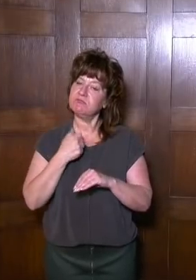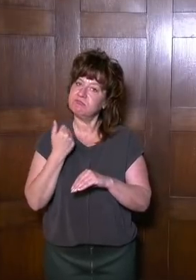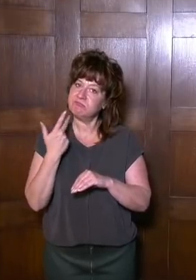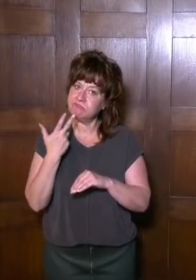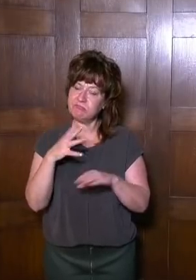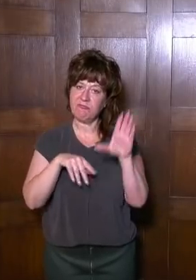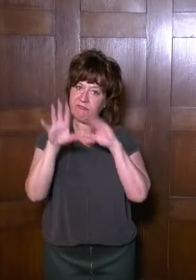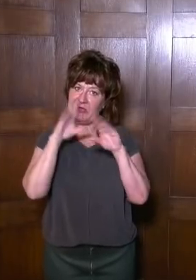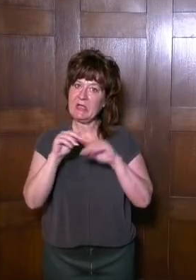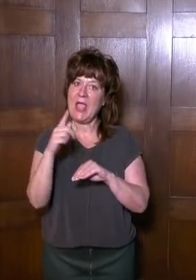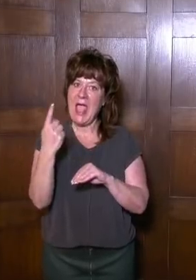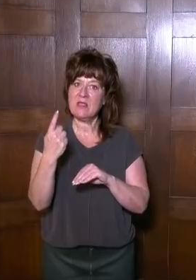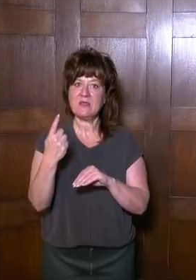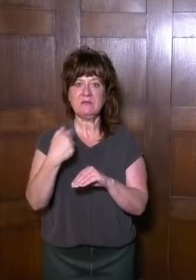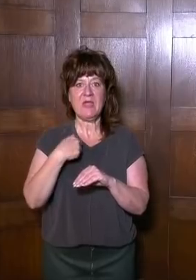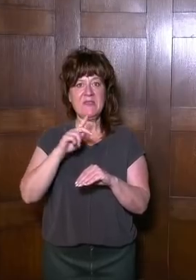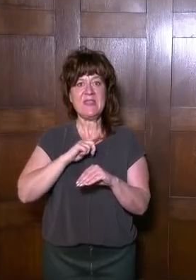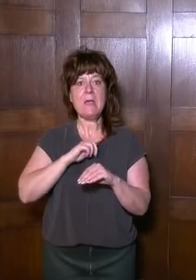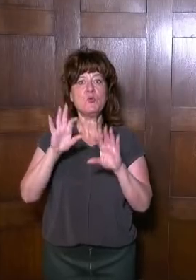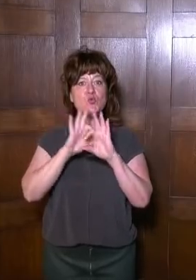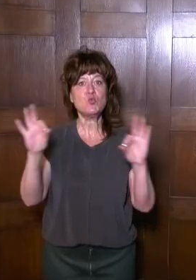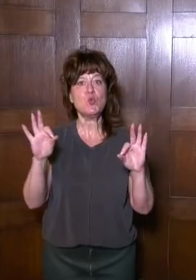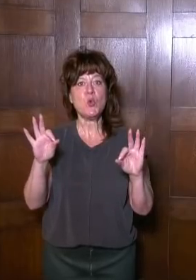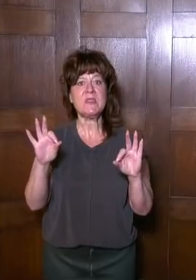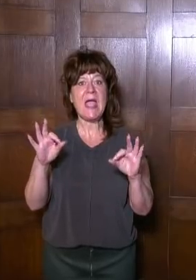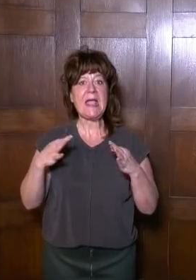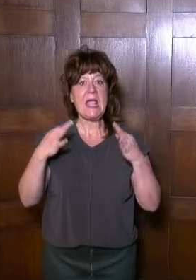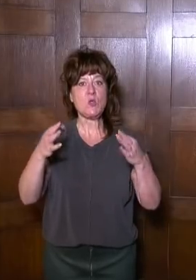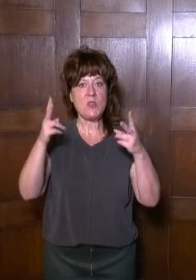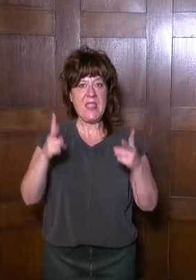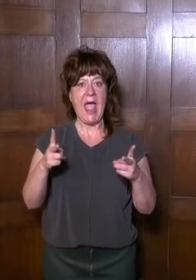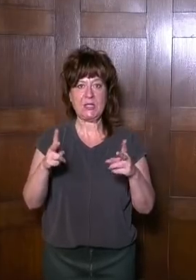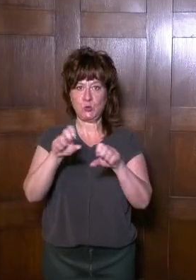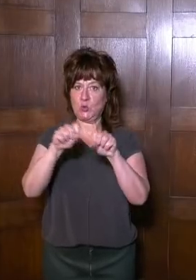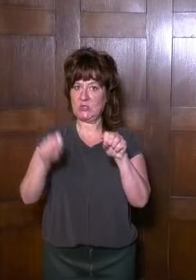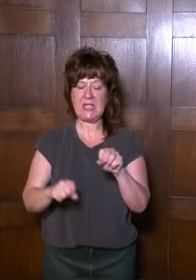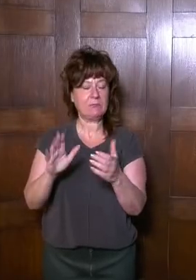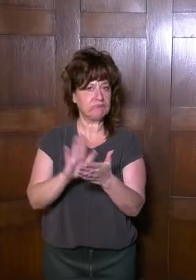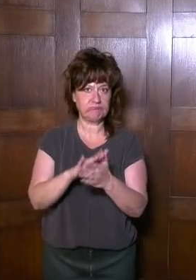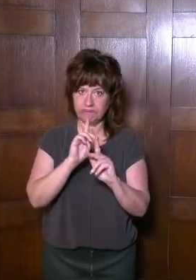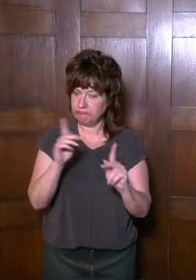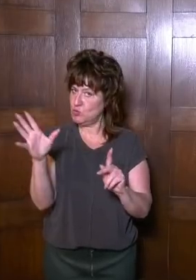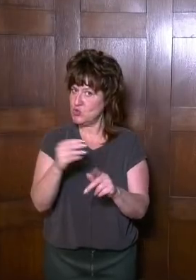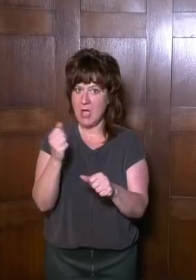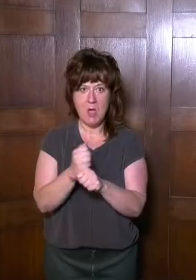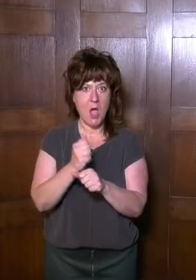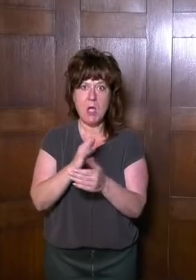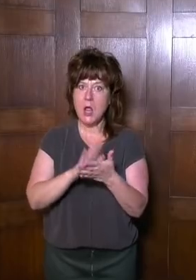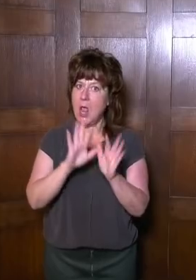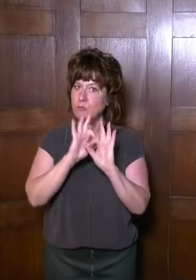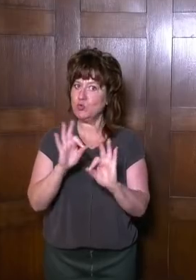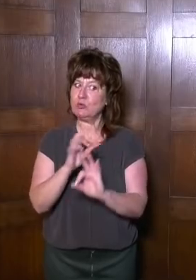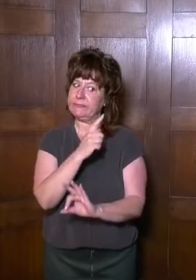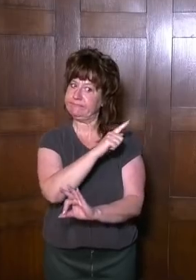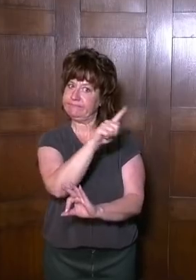Als erstes, wir haben ein gut funktionierendes Gesundheitssystem. Das hat die Zusammenarbeit gezeigt, wie mein Vorredner schon gesagt